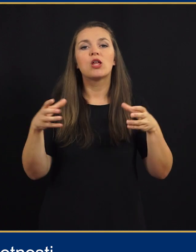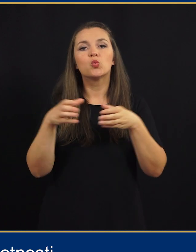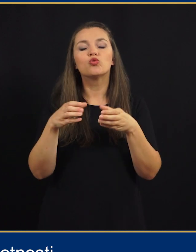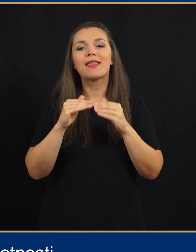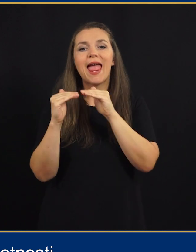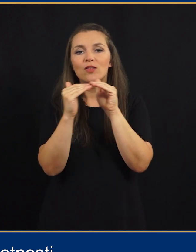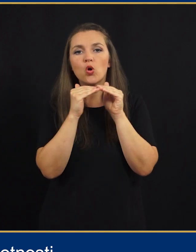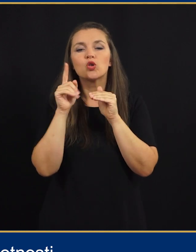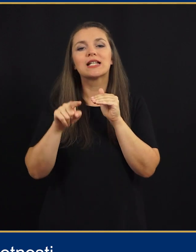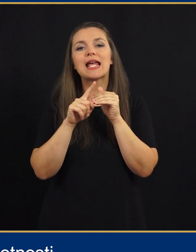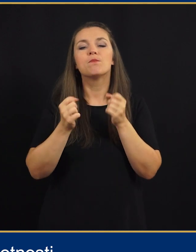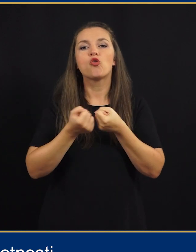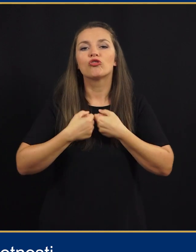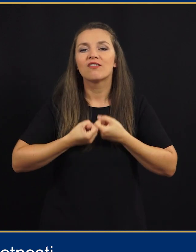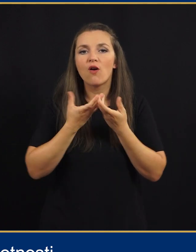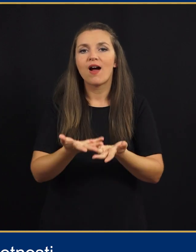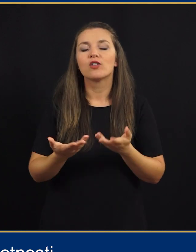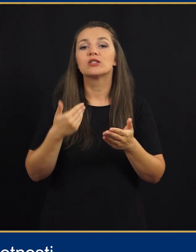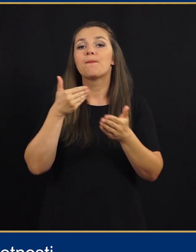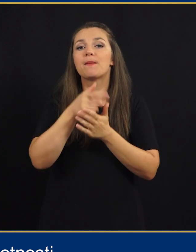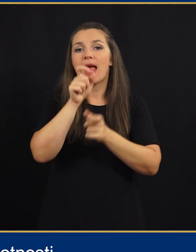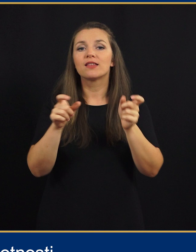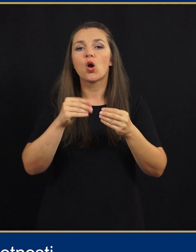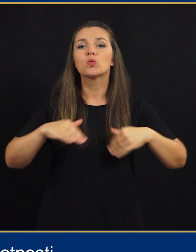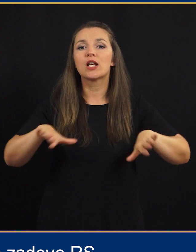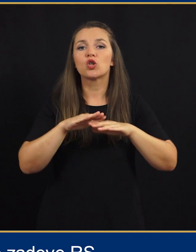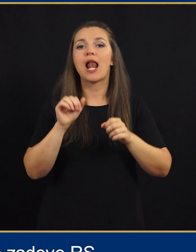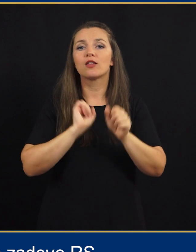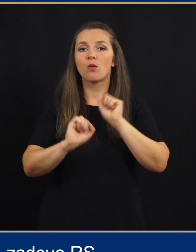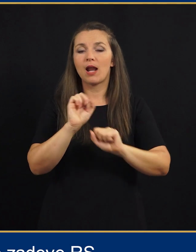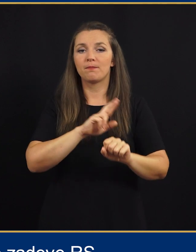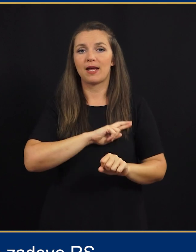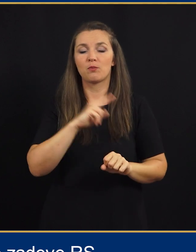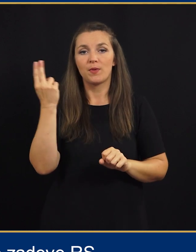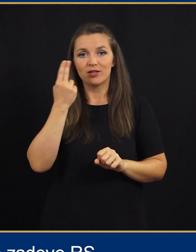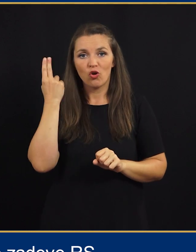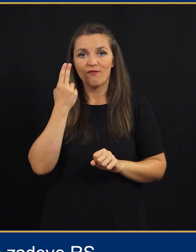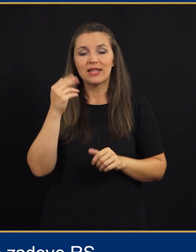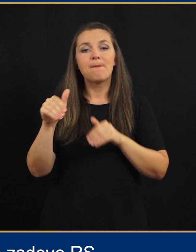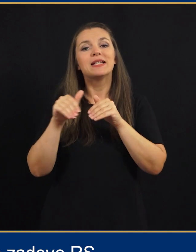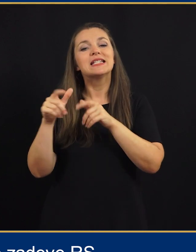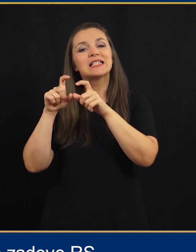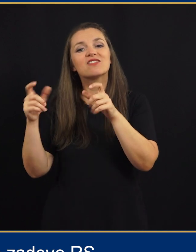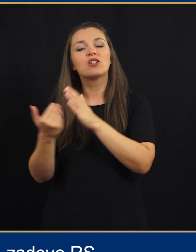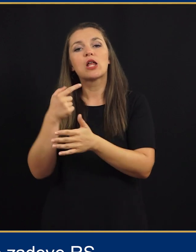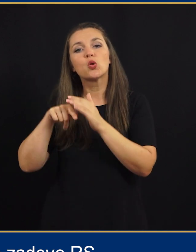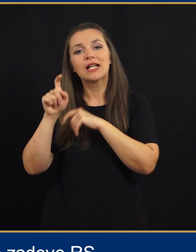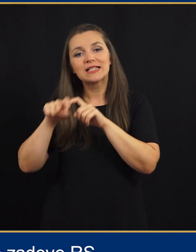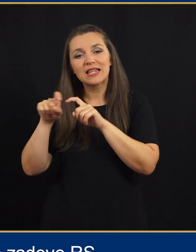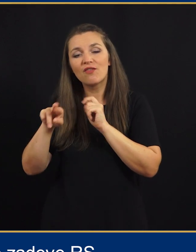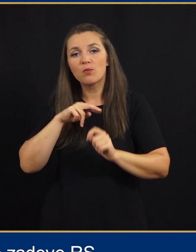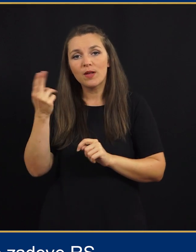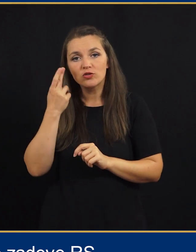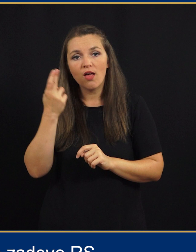družbene enotnosti ter požrtvovalnosti pripadnikov Teritorialne obrambe Republike Slovenije, Ministrstva za notranje zadeve